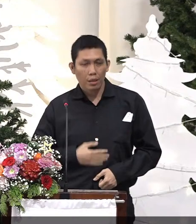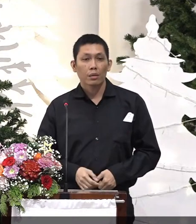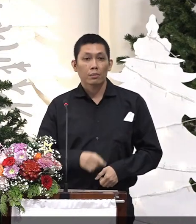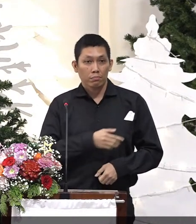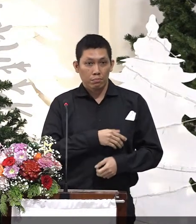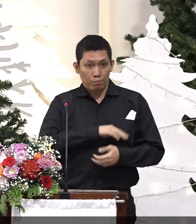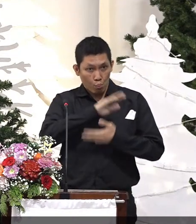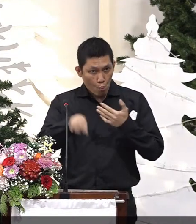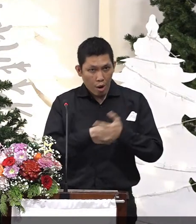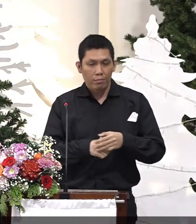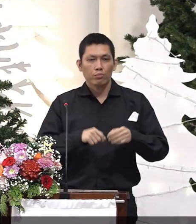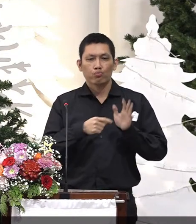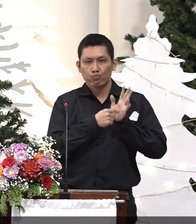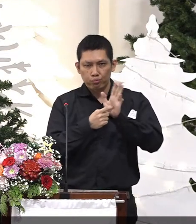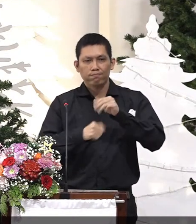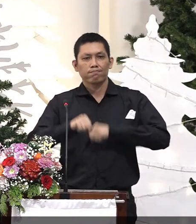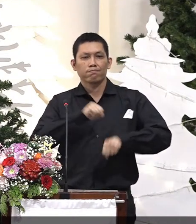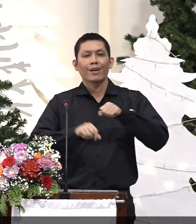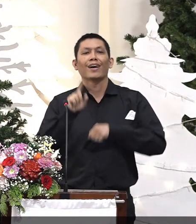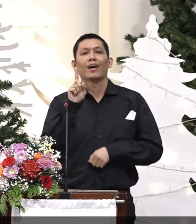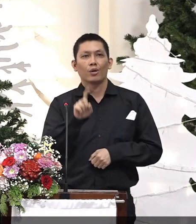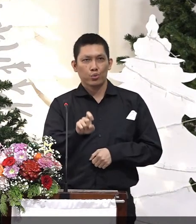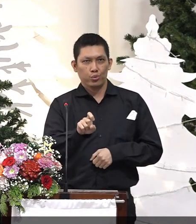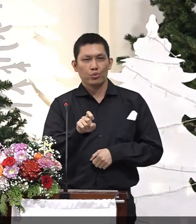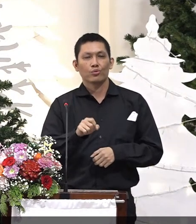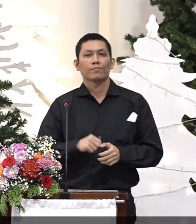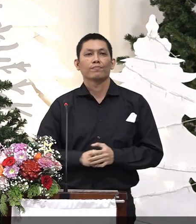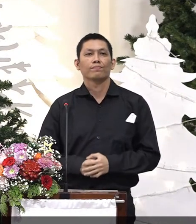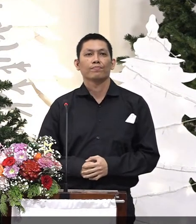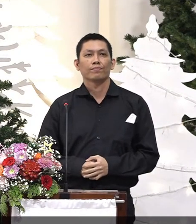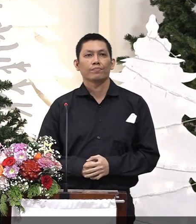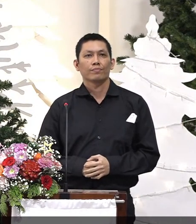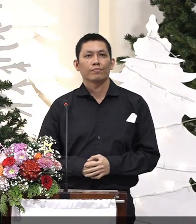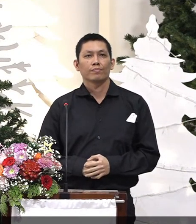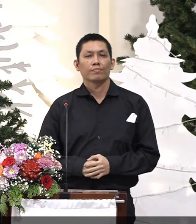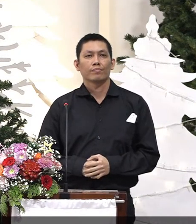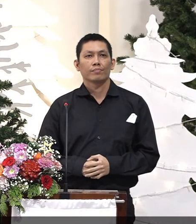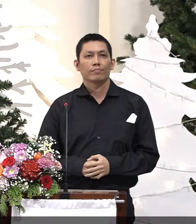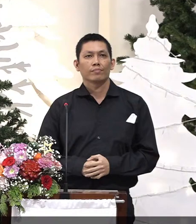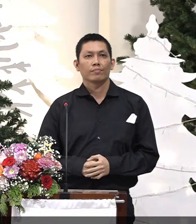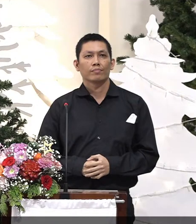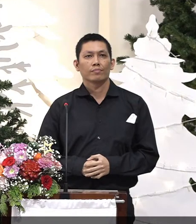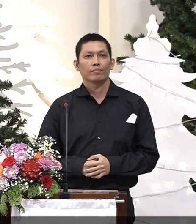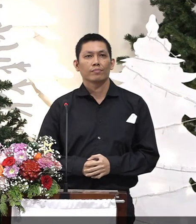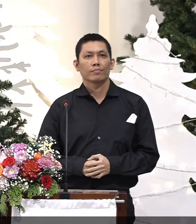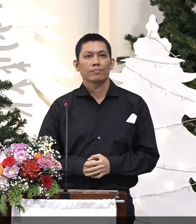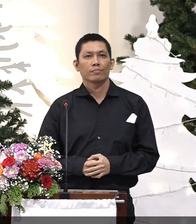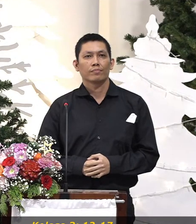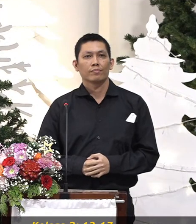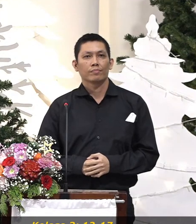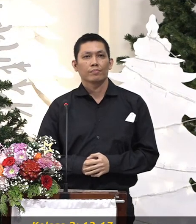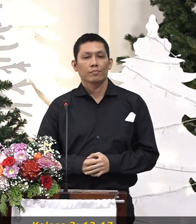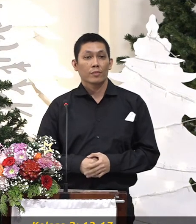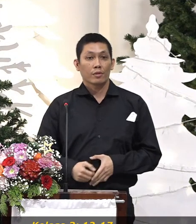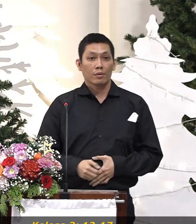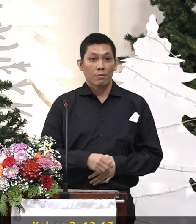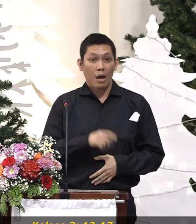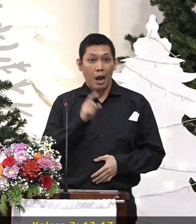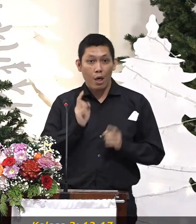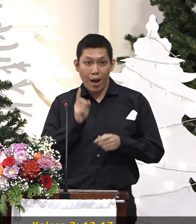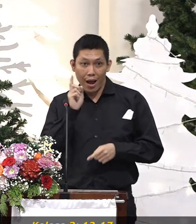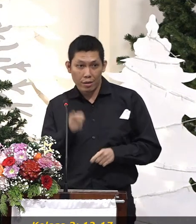kasihan, kemurahan, kerendahan hati, kelemah lembutan dan kesabaran.